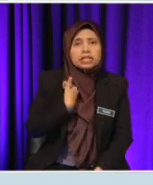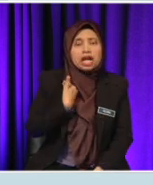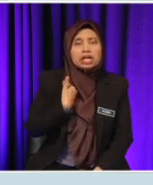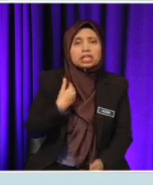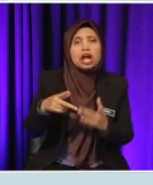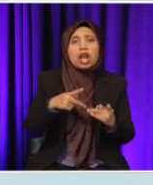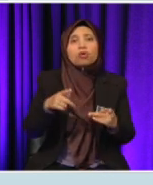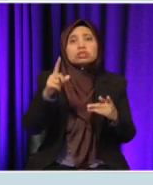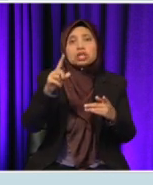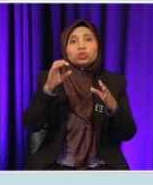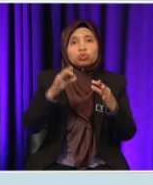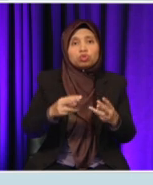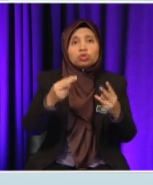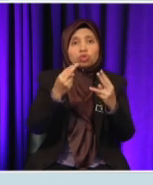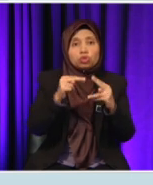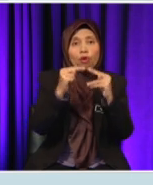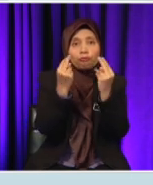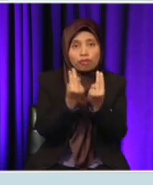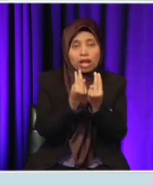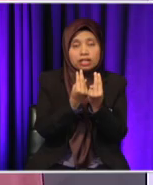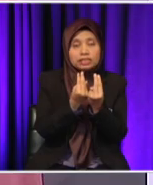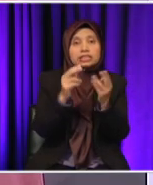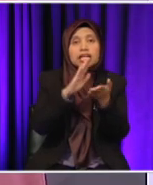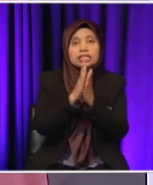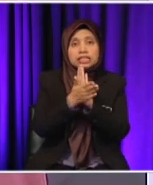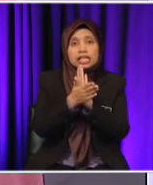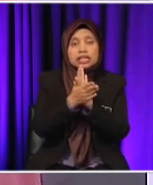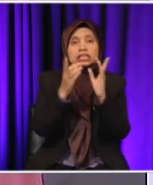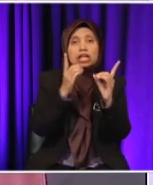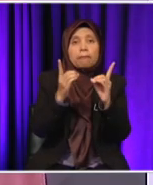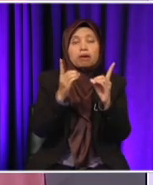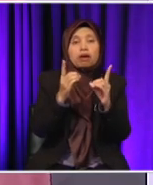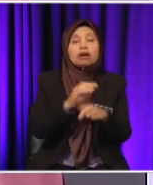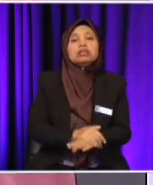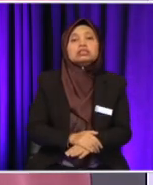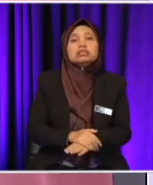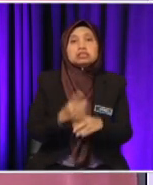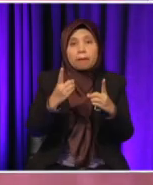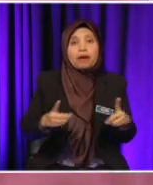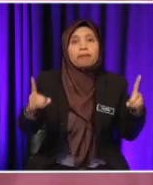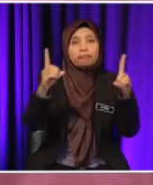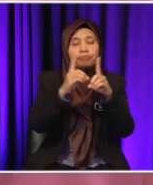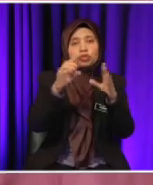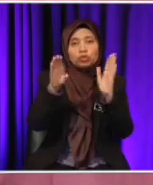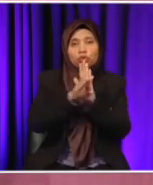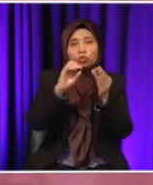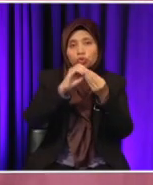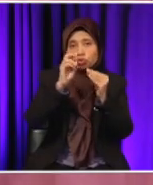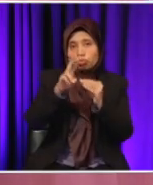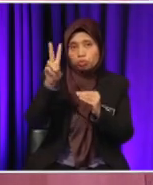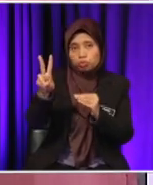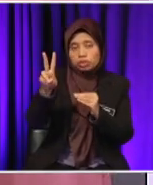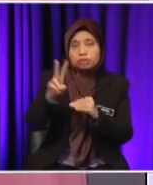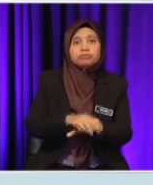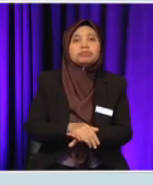dijadikan cerita drama ataupun film adaptasi Oke contoh yang kedua kita lihat ah ini